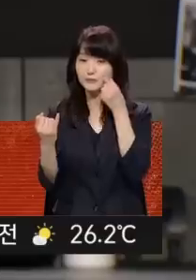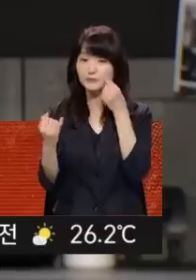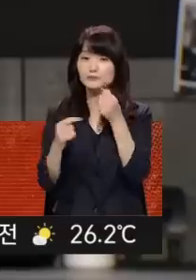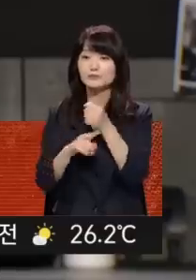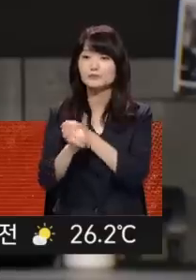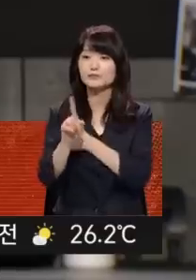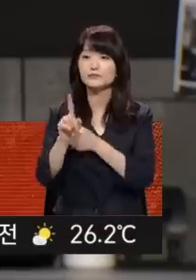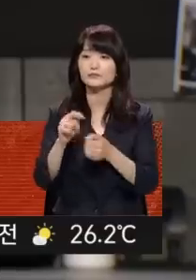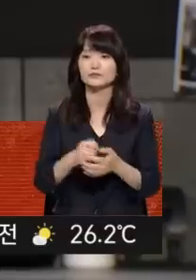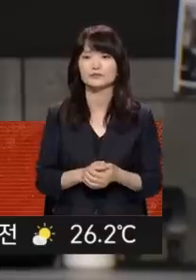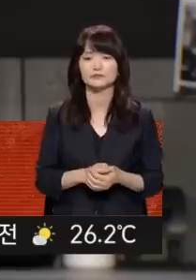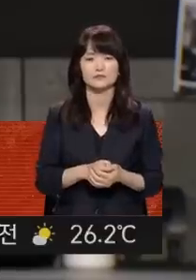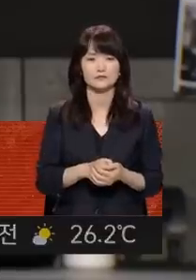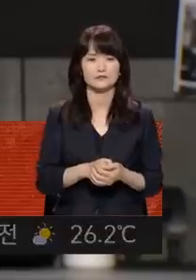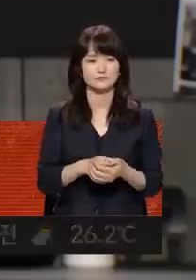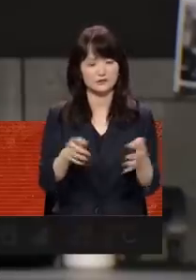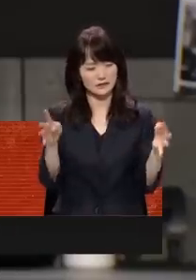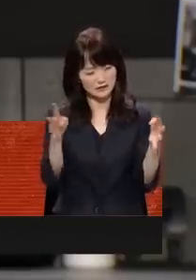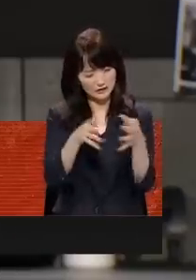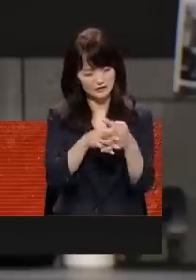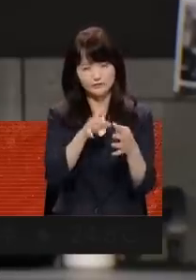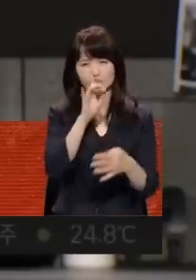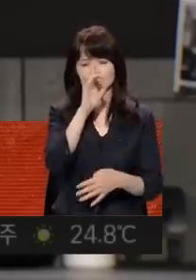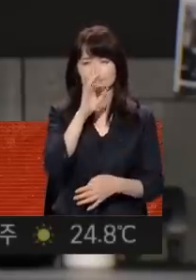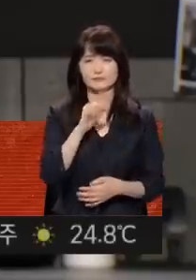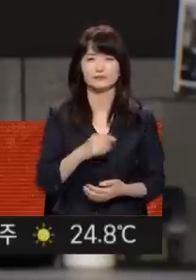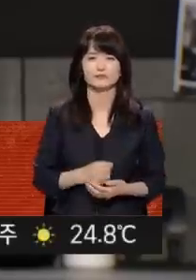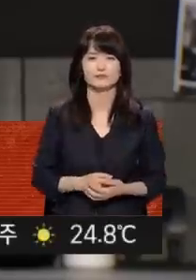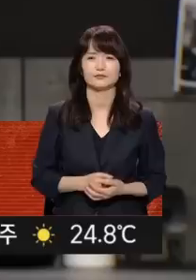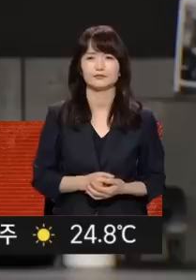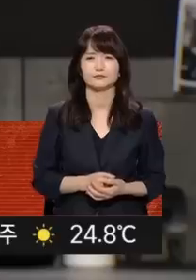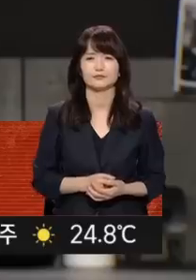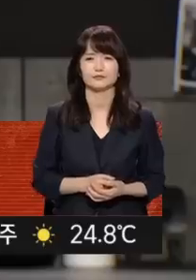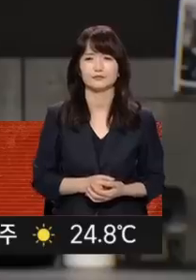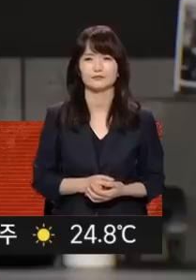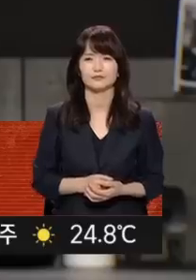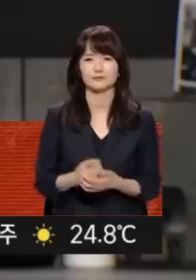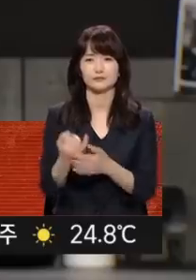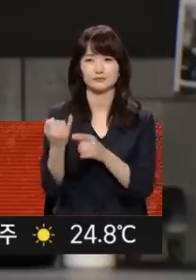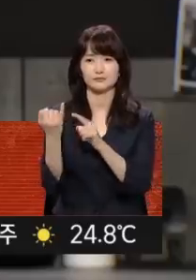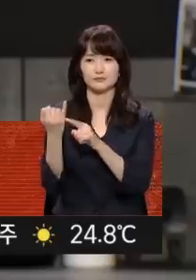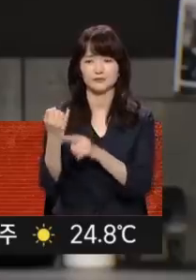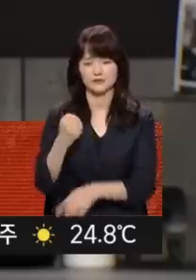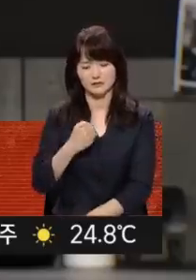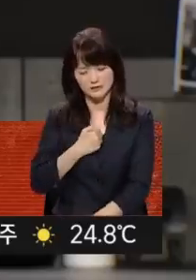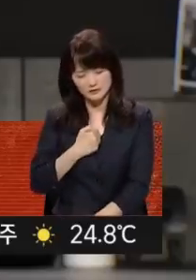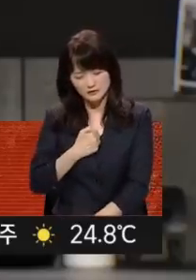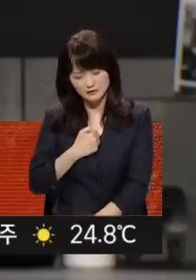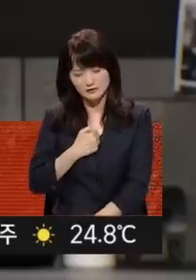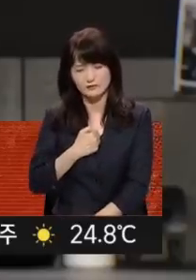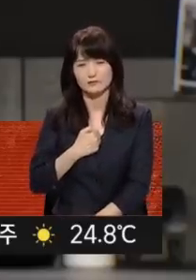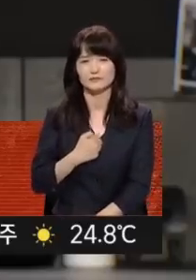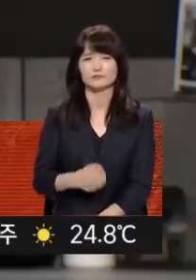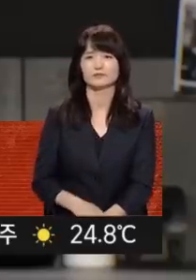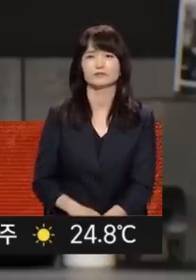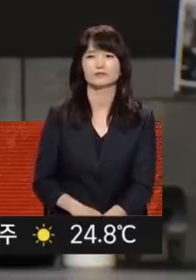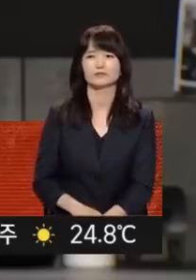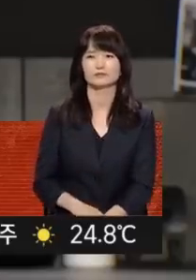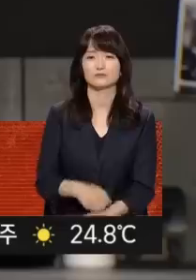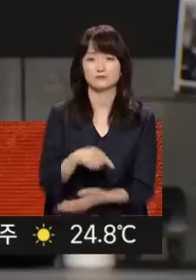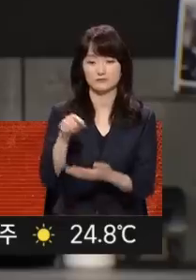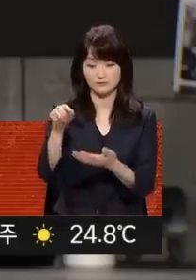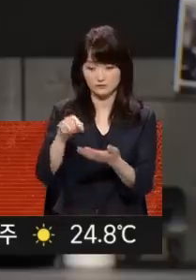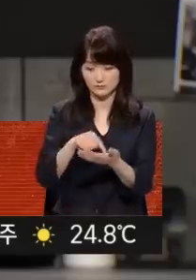당시에 형사합의도 이루어지지 않았다는 얘기거든요 그리고이 여성분 같은 경우는 답답해 하고 있는게 이게 설령